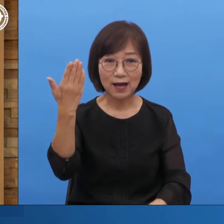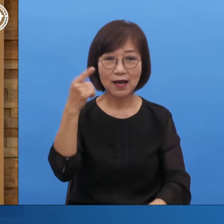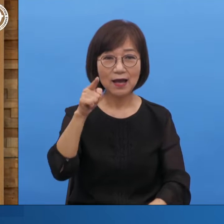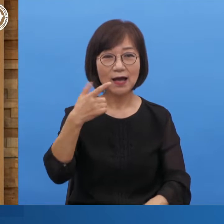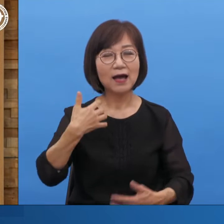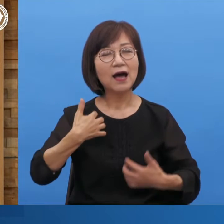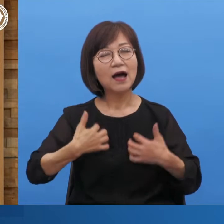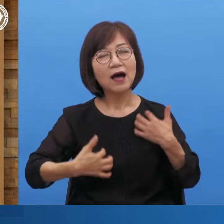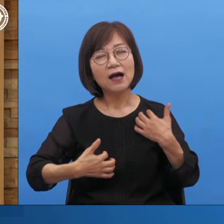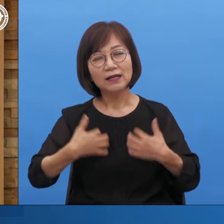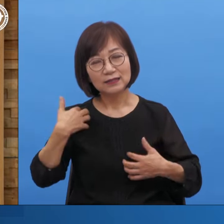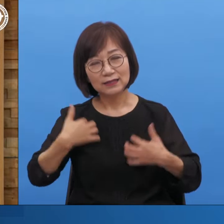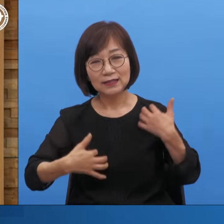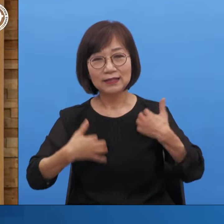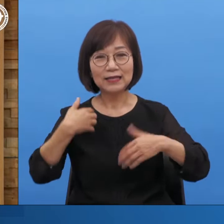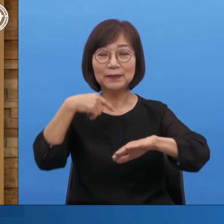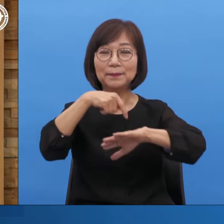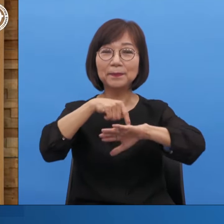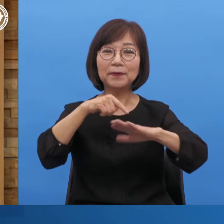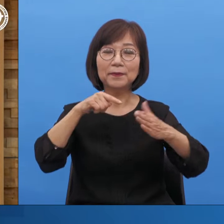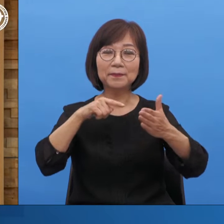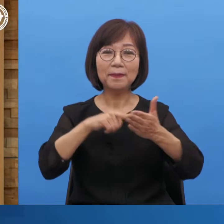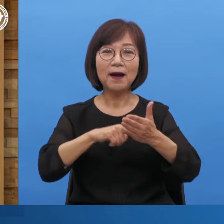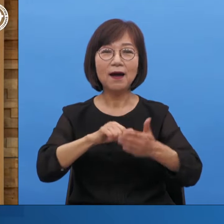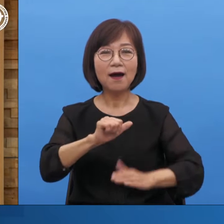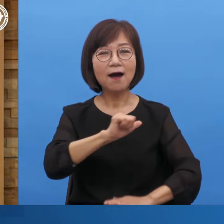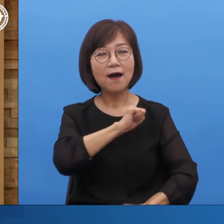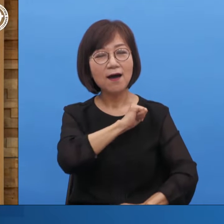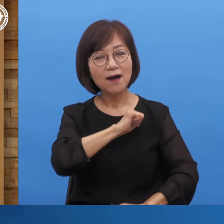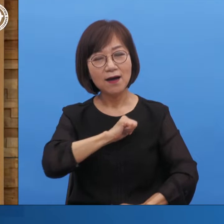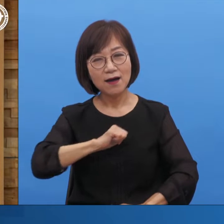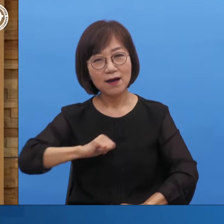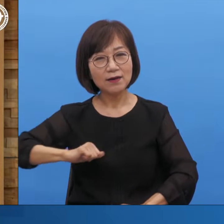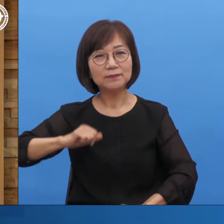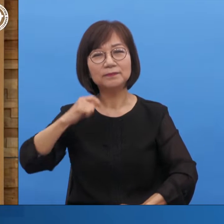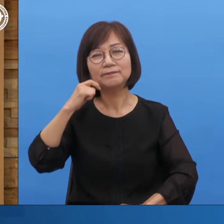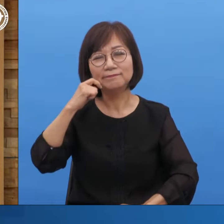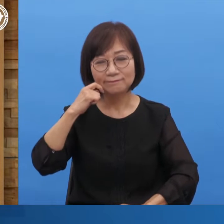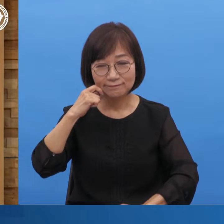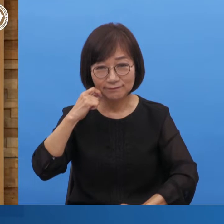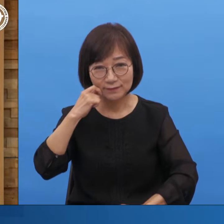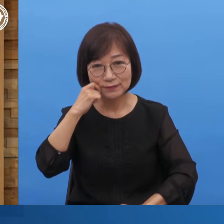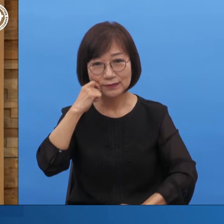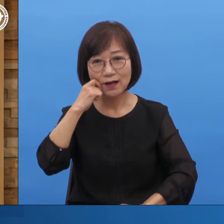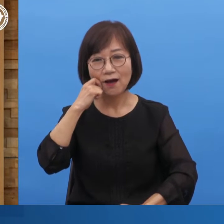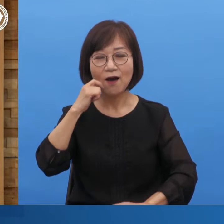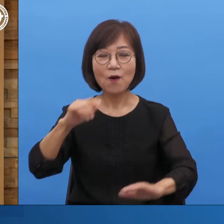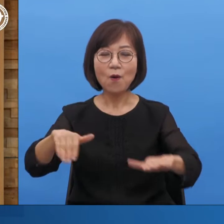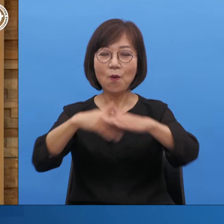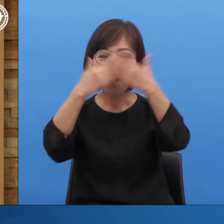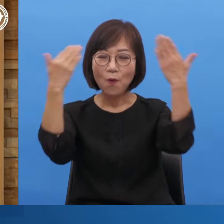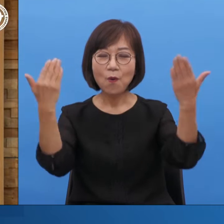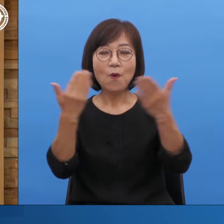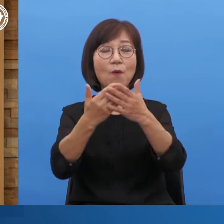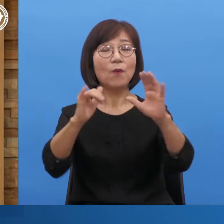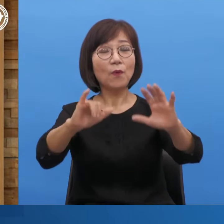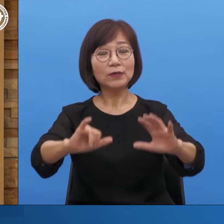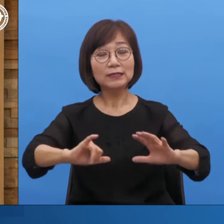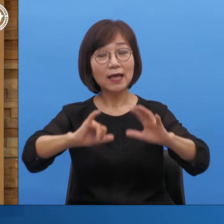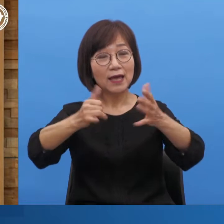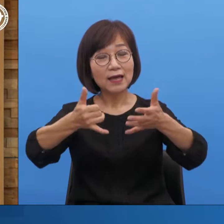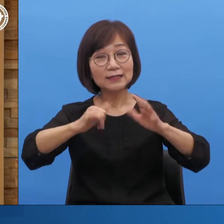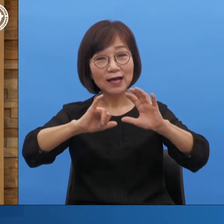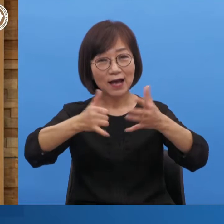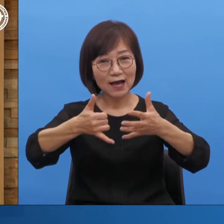그대로라 이 기쁜 맘 못 이겨서